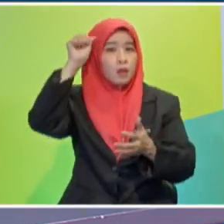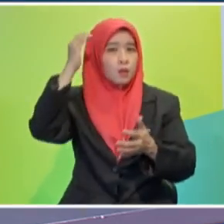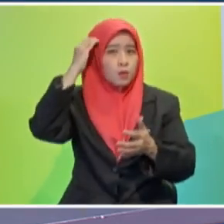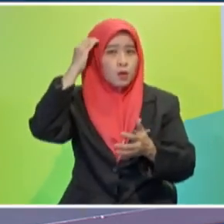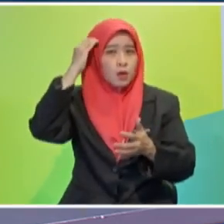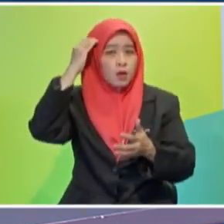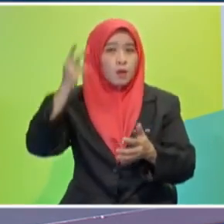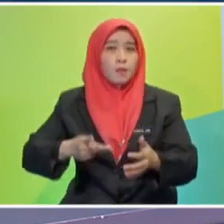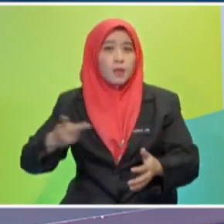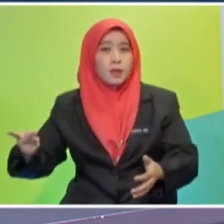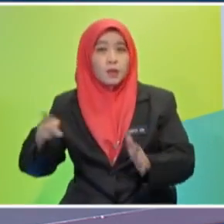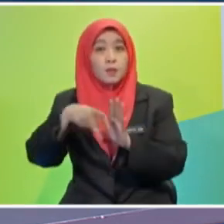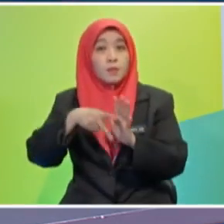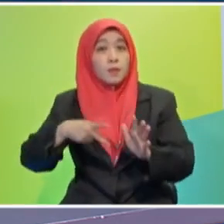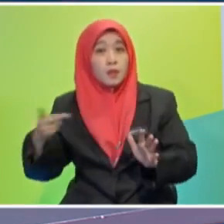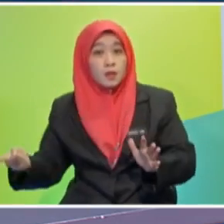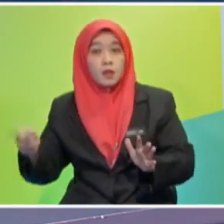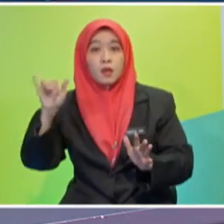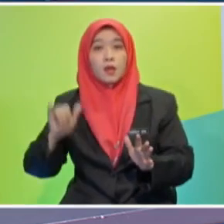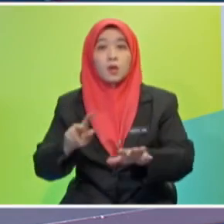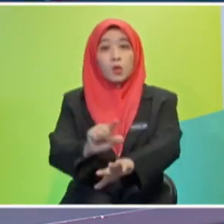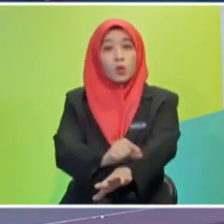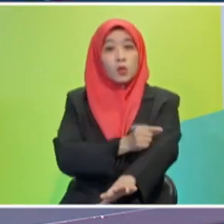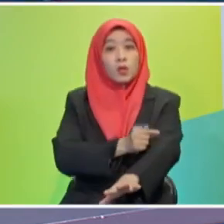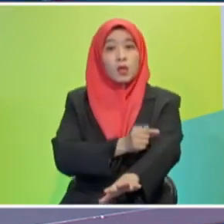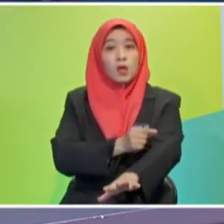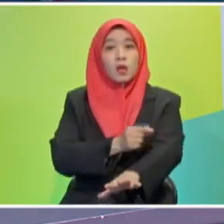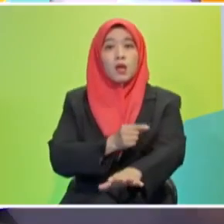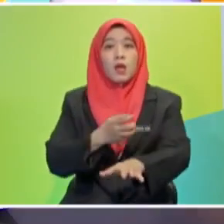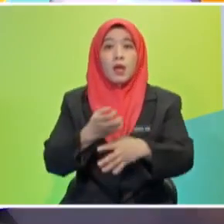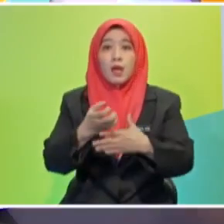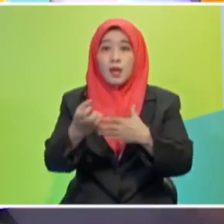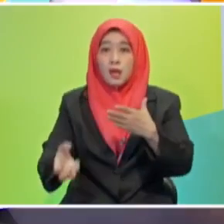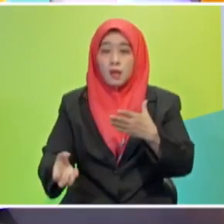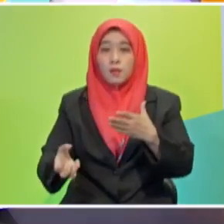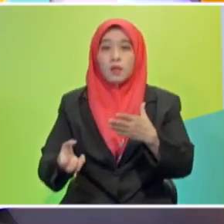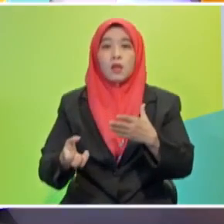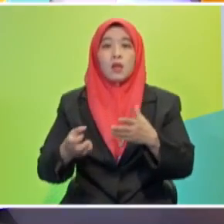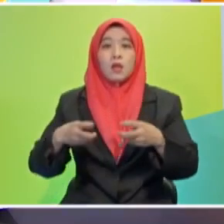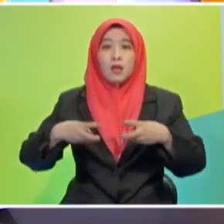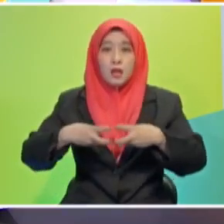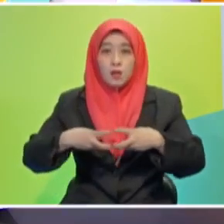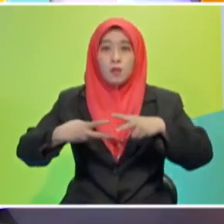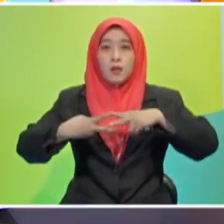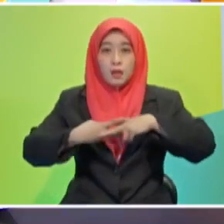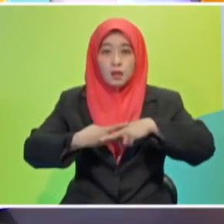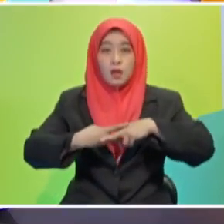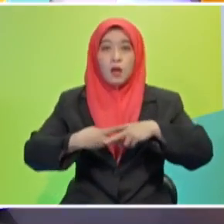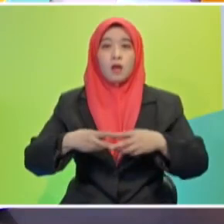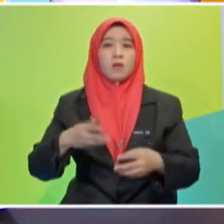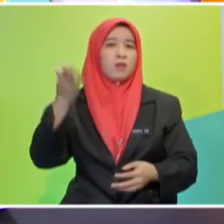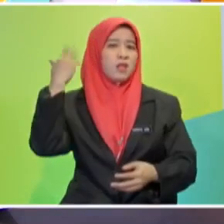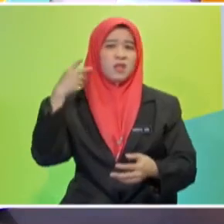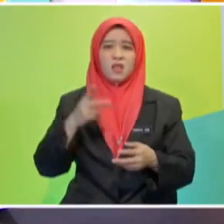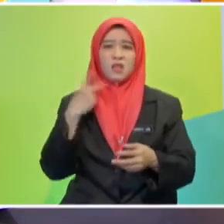perkakasan yang menggunakan elemen elektromekanikal tu? Macam kipas saya yang rosak tadi tu pun sama juga ke, cikgu?